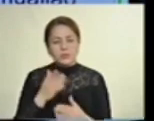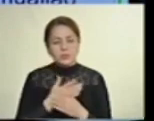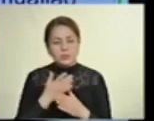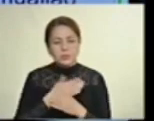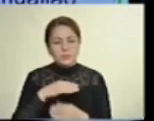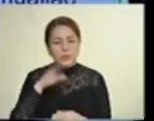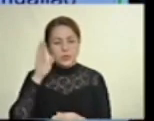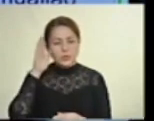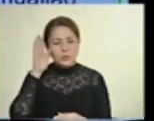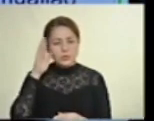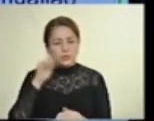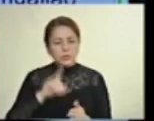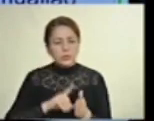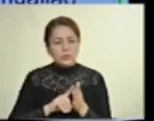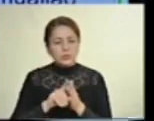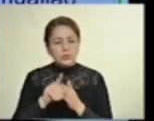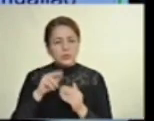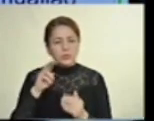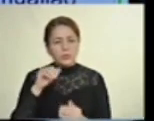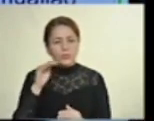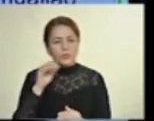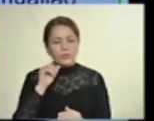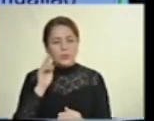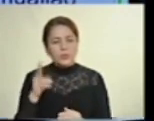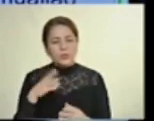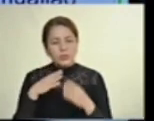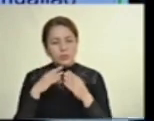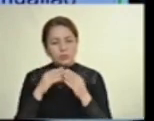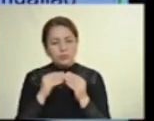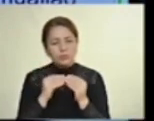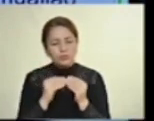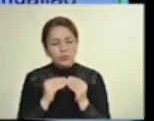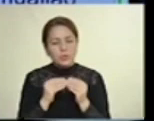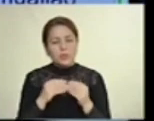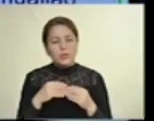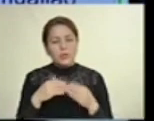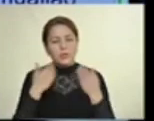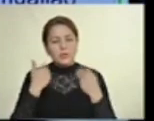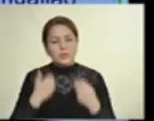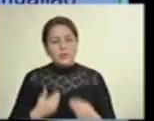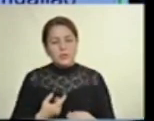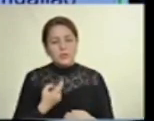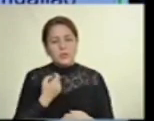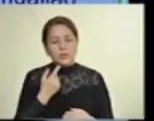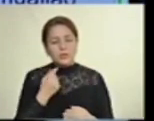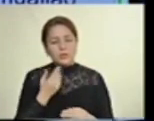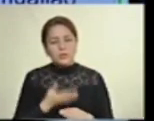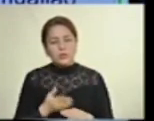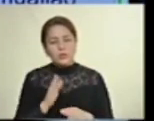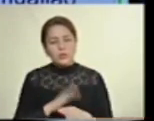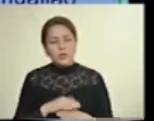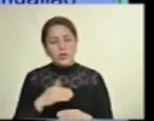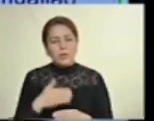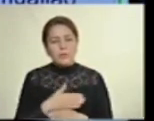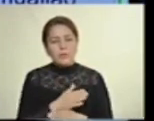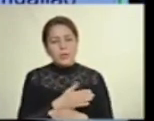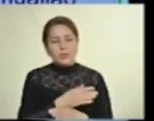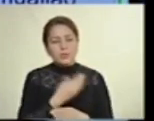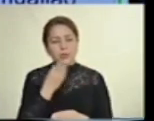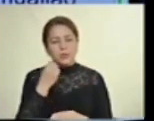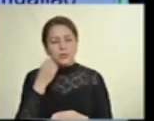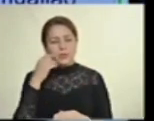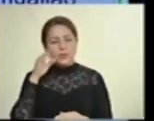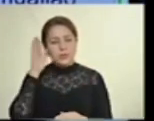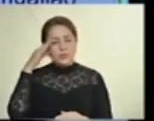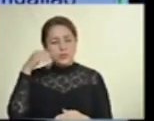chiqqanda pufak puchayib qoladi. Tanasi bir muncha og'irlashgach, baliqlar yana suv tubiga